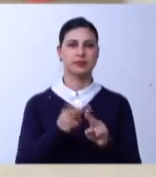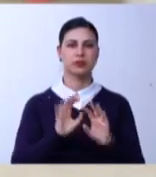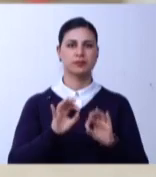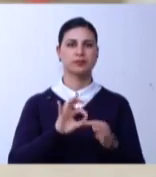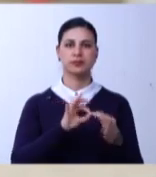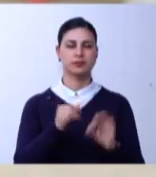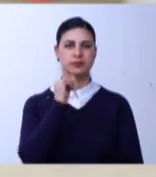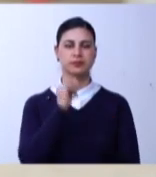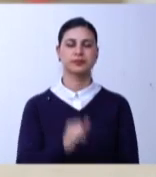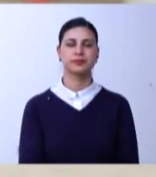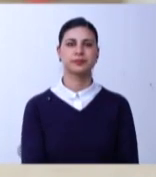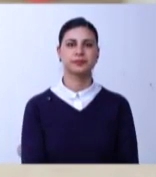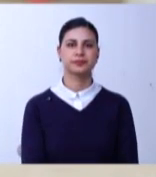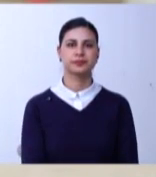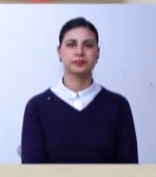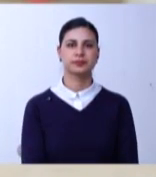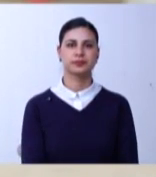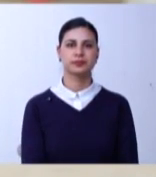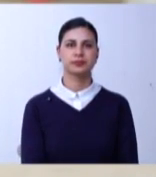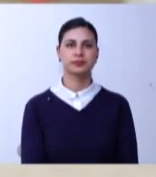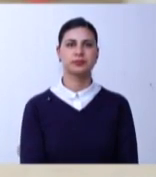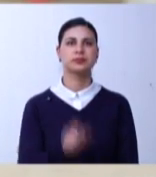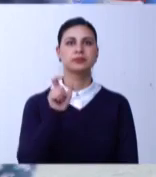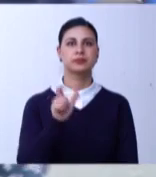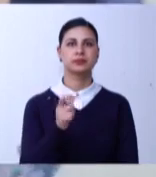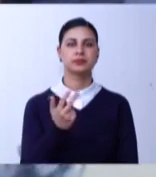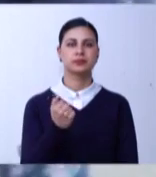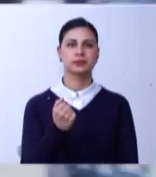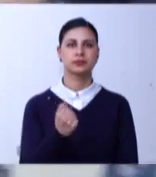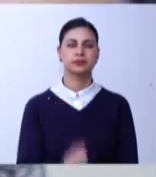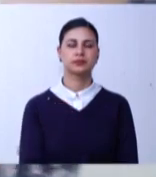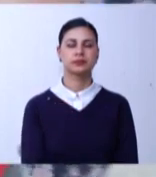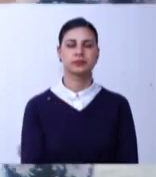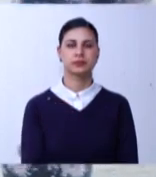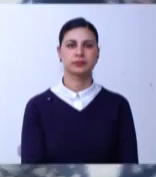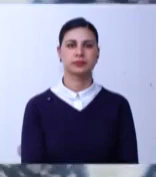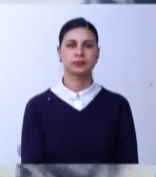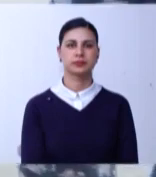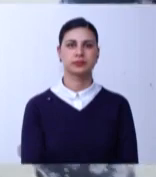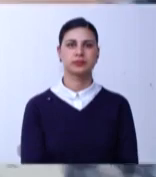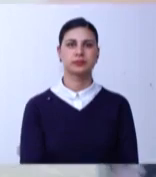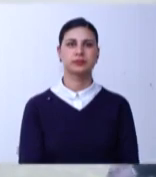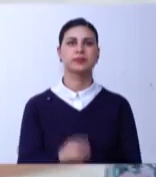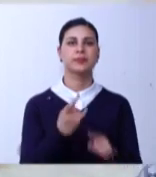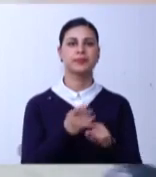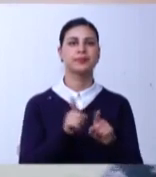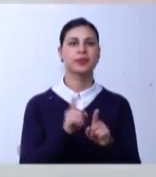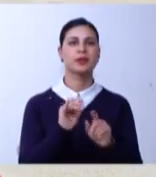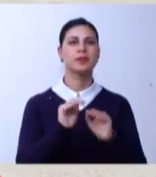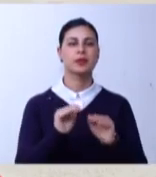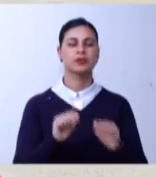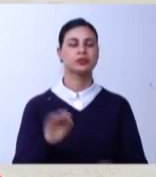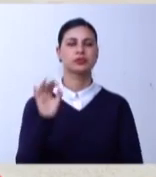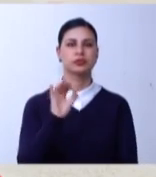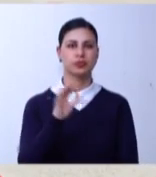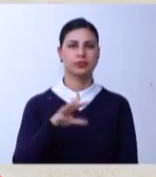ადამიანებთან. უფრო მეგობრულია, უფრო მსუნველია. ლიზა არის ძალიან ყურადღებიანი. ხოლო